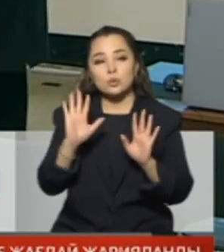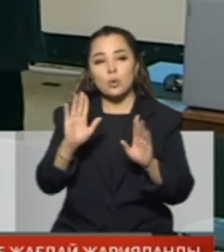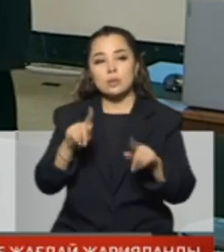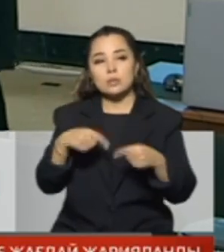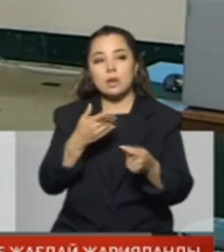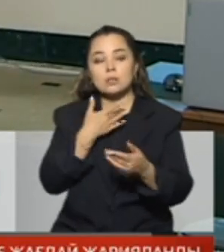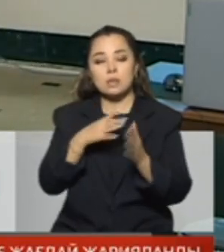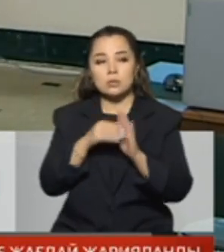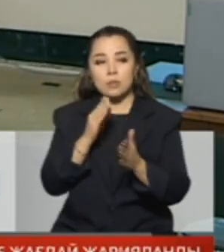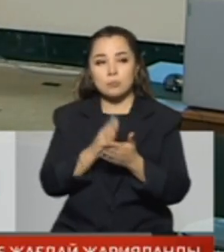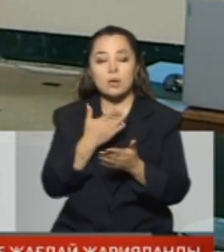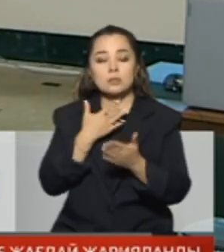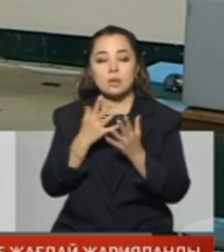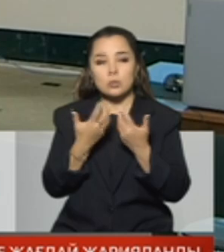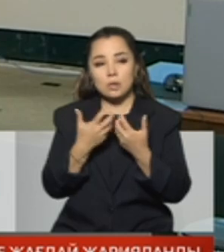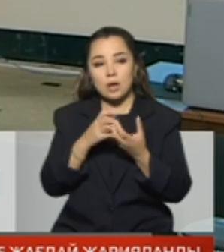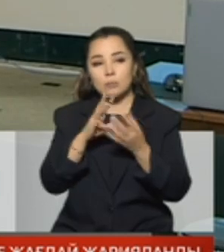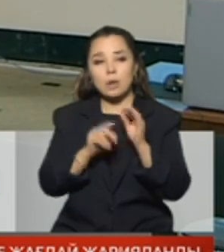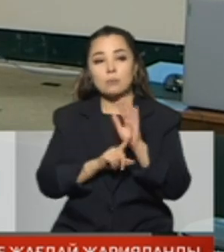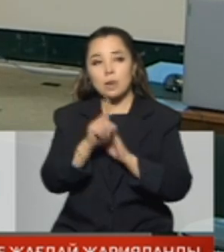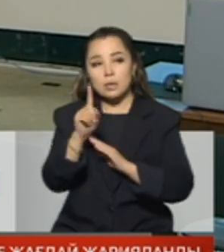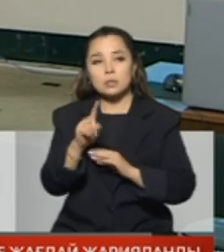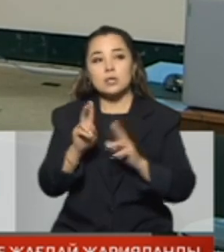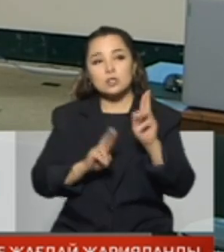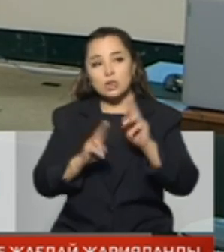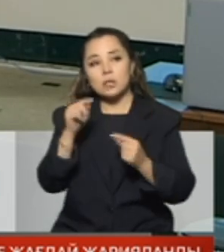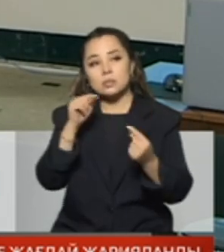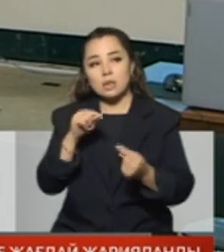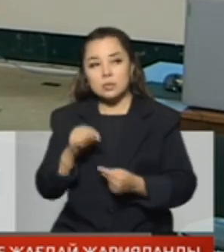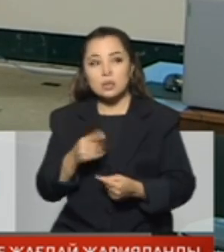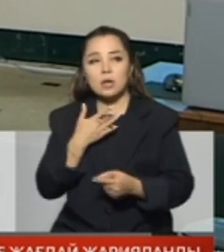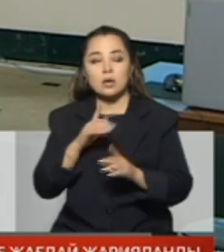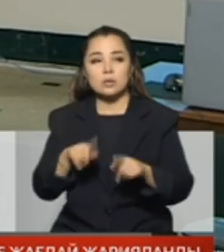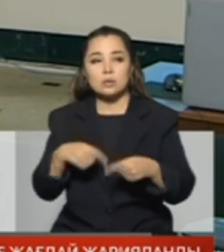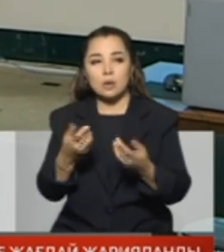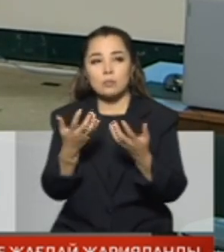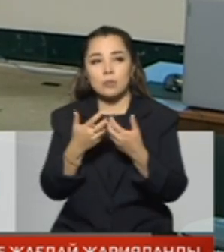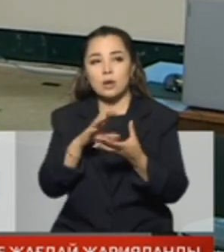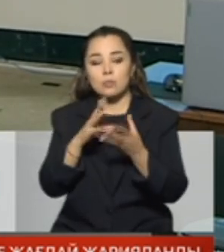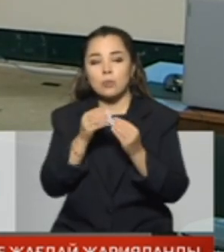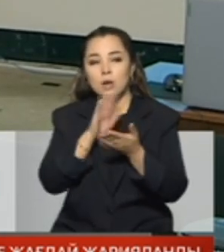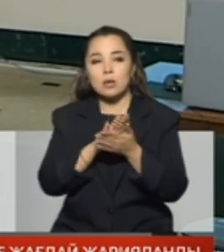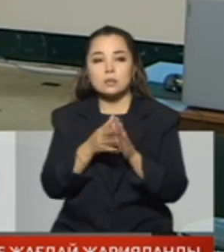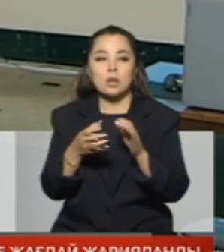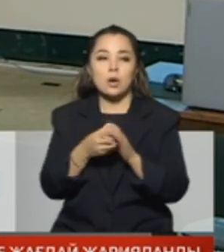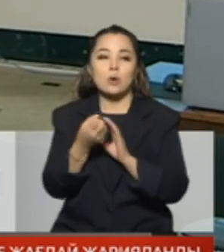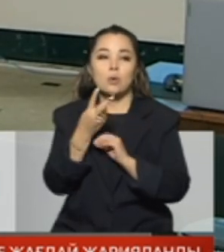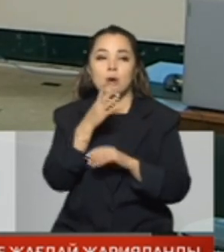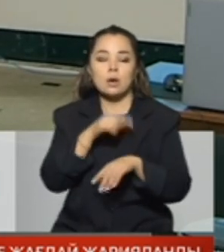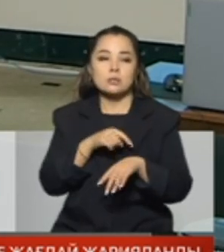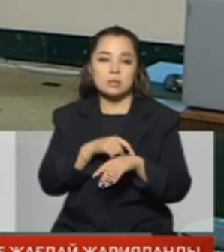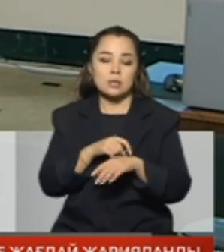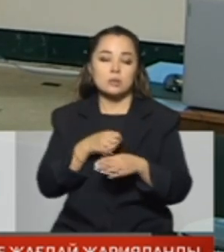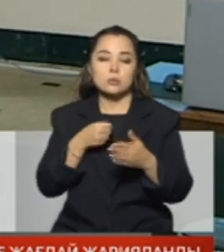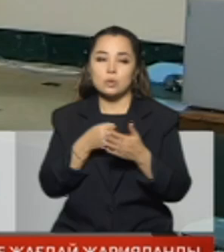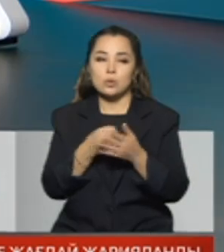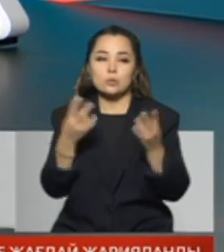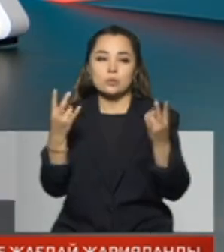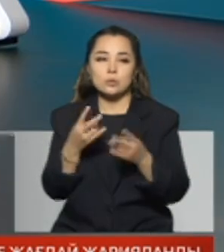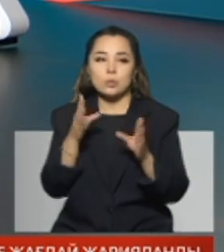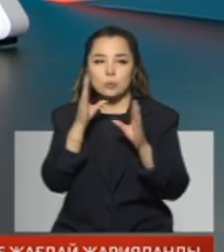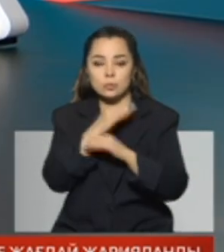дауыс беріпті. Енді дауыстарды санау жұмысы басталды. Ережеге сай дауыстарды санау уақыты 12 сағаттан аспау керек.